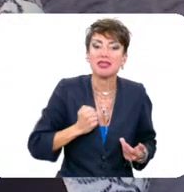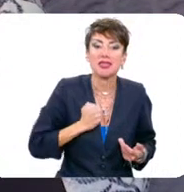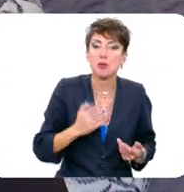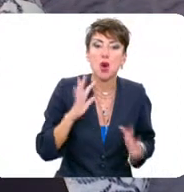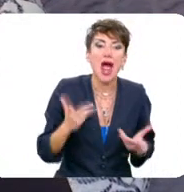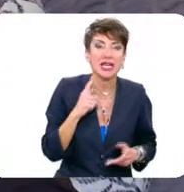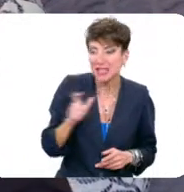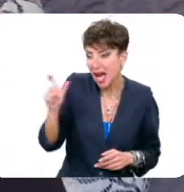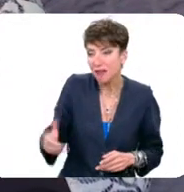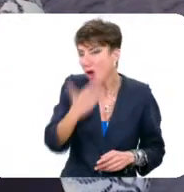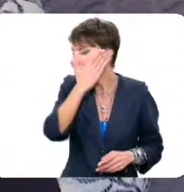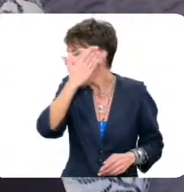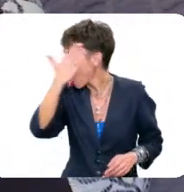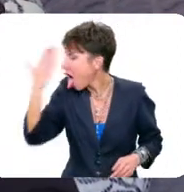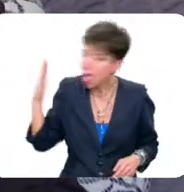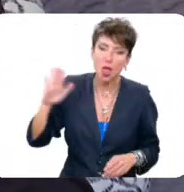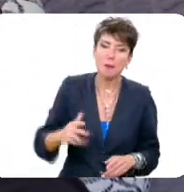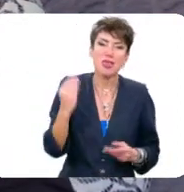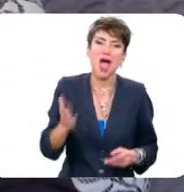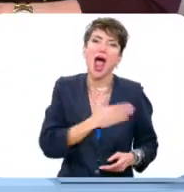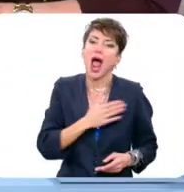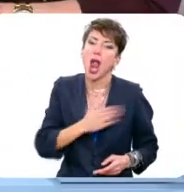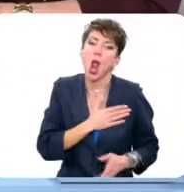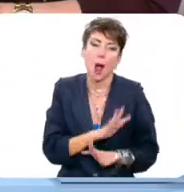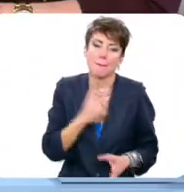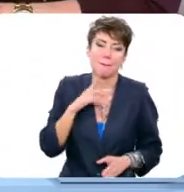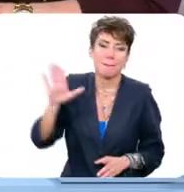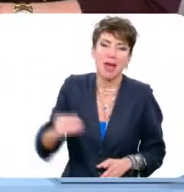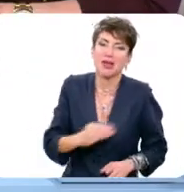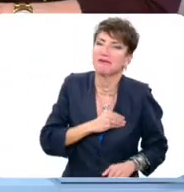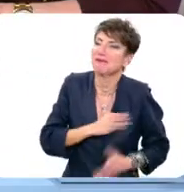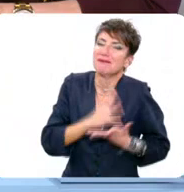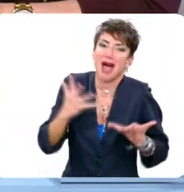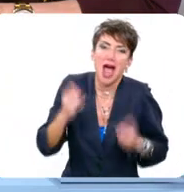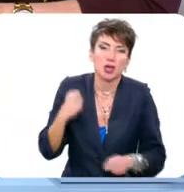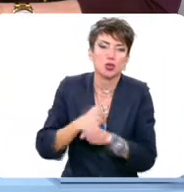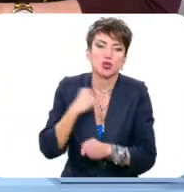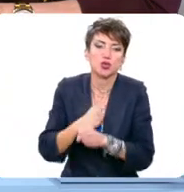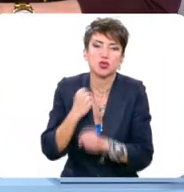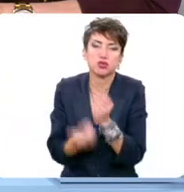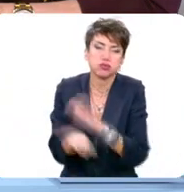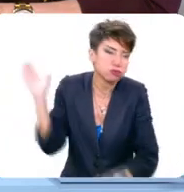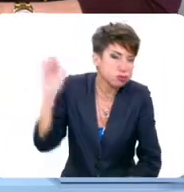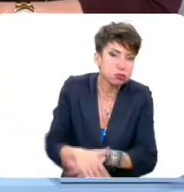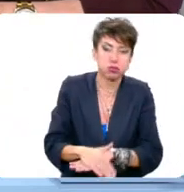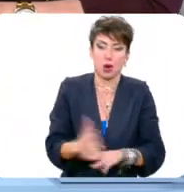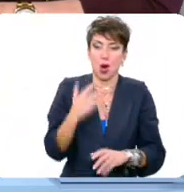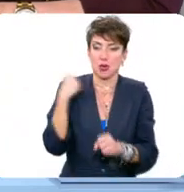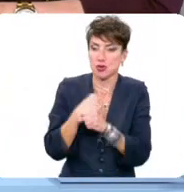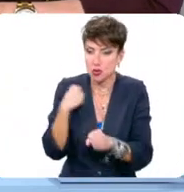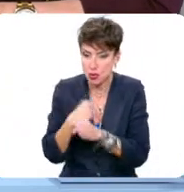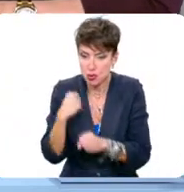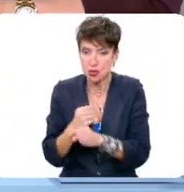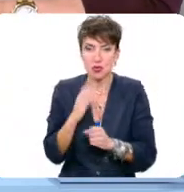παιδί αγνό, ένα παιδί καλό, ένα παιδί πονόψυχο, δουλευταράδικο παιδί, δούλευε και πήγαινε και στο